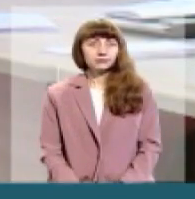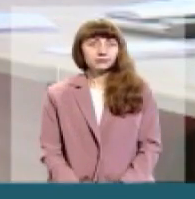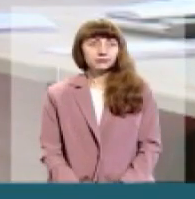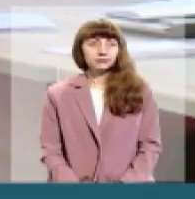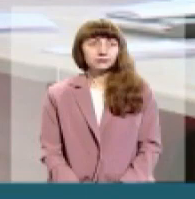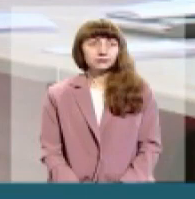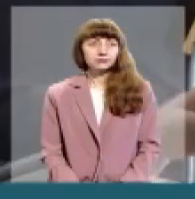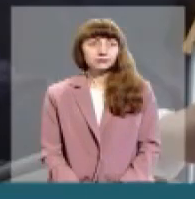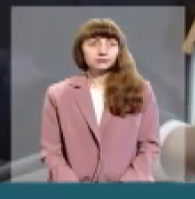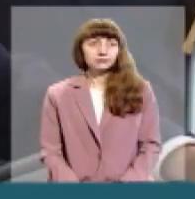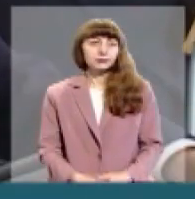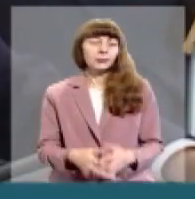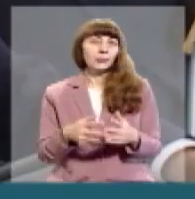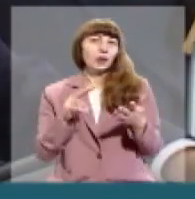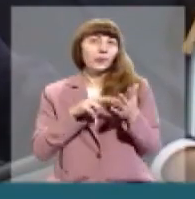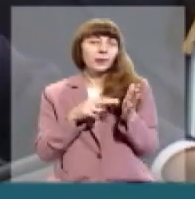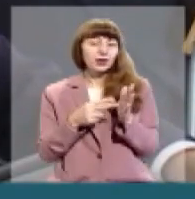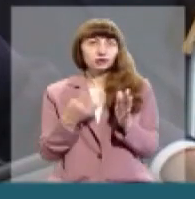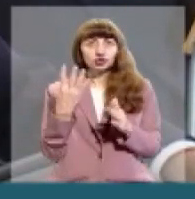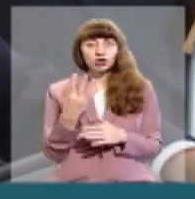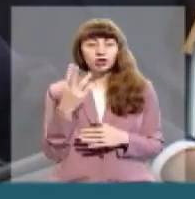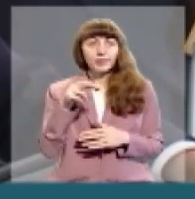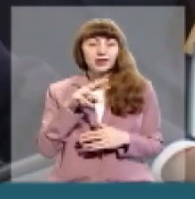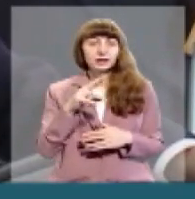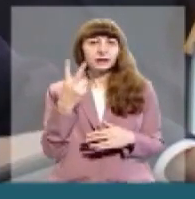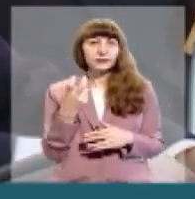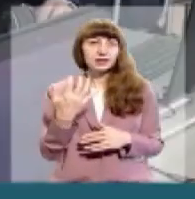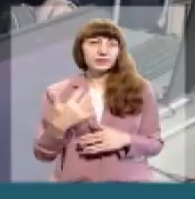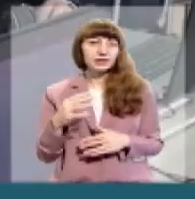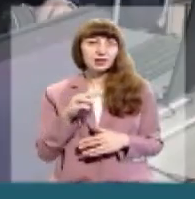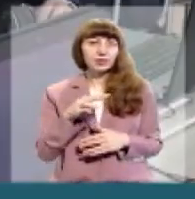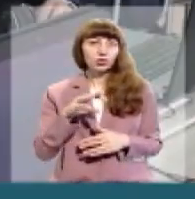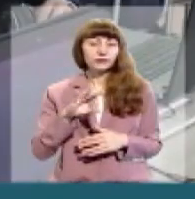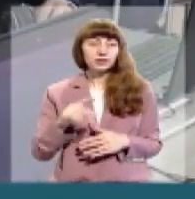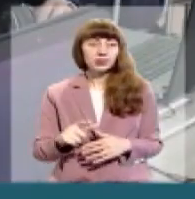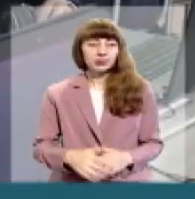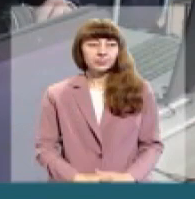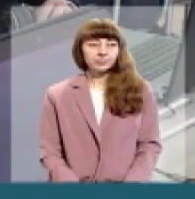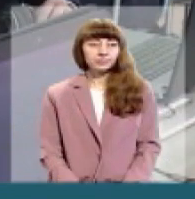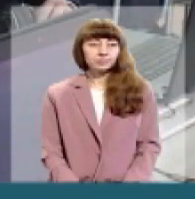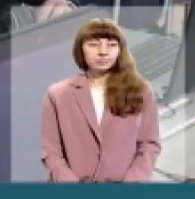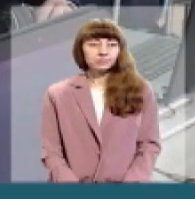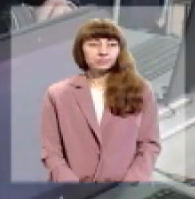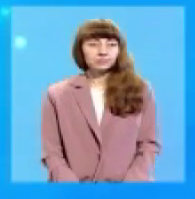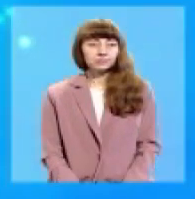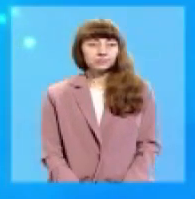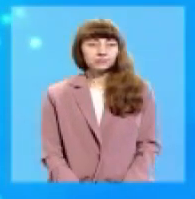көмек көрсетілуде. Жоба құны 4 миллиард 250 миллион теңге. Айдана Аманатқызы, Руслан Жабаев, Қостанай телеарнасы.